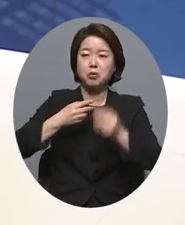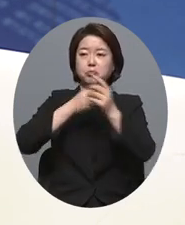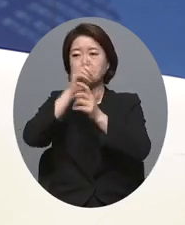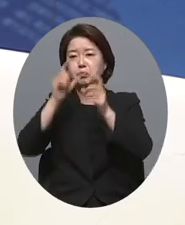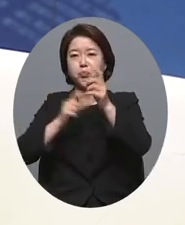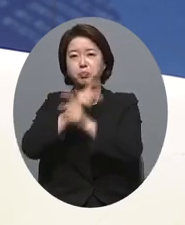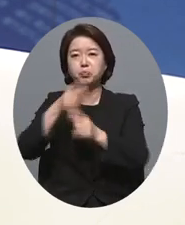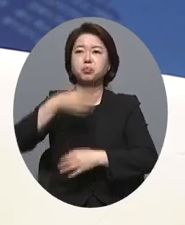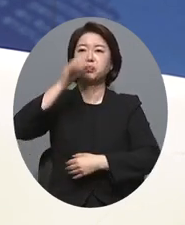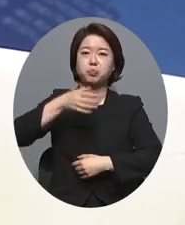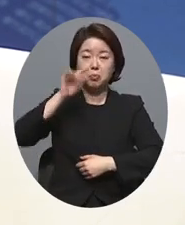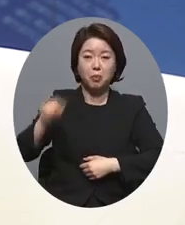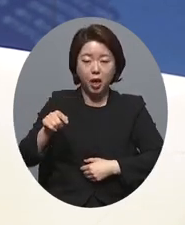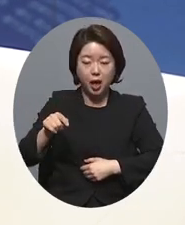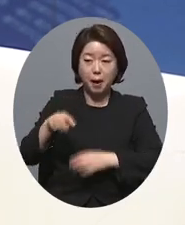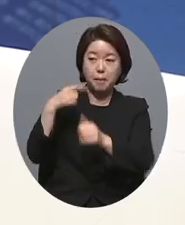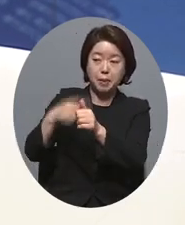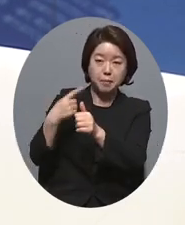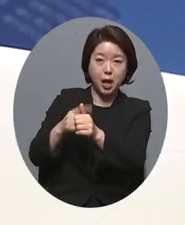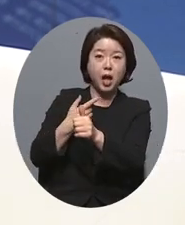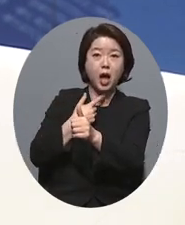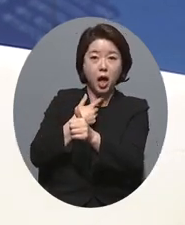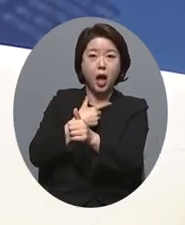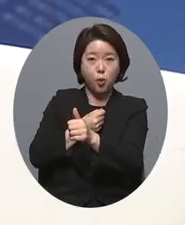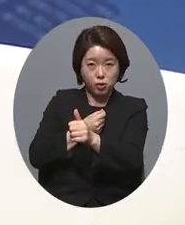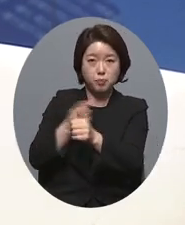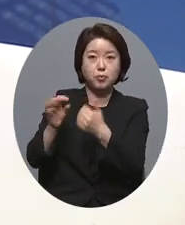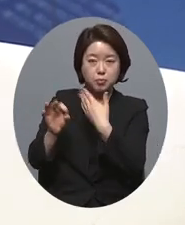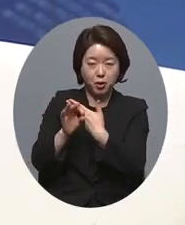음주감을 했다라고 지적을 하려면 적어도